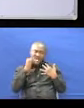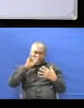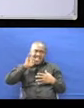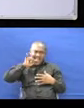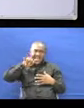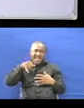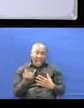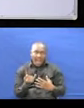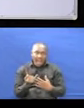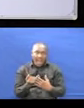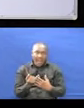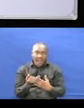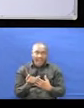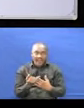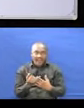ambayo